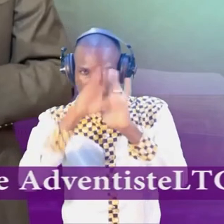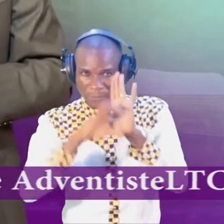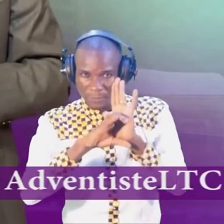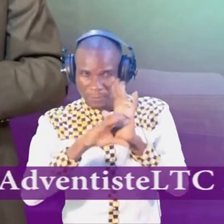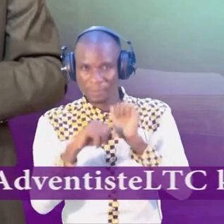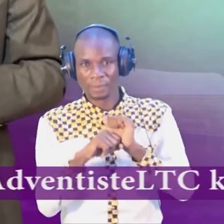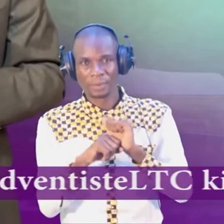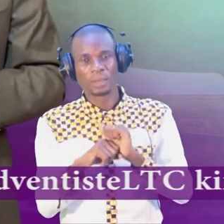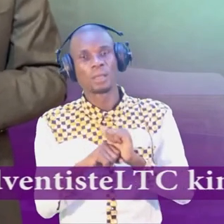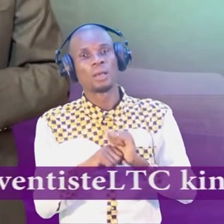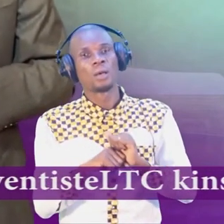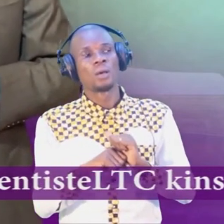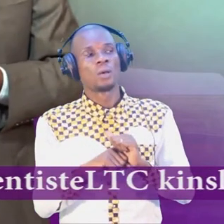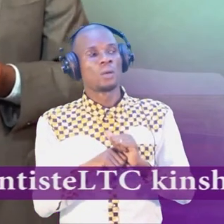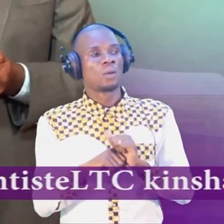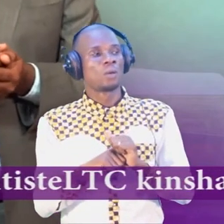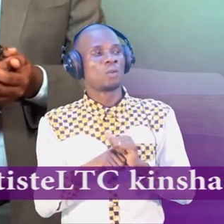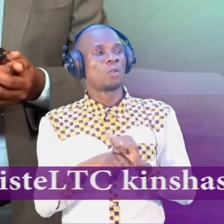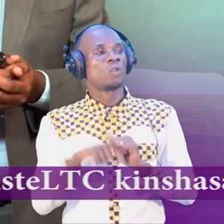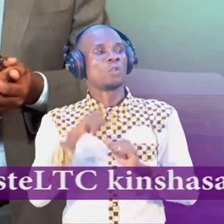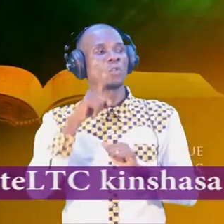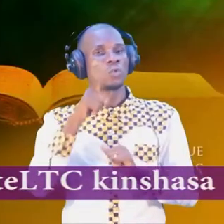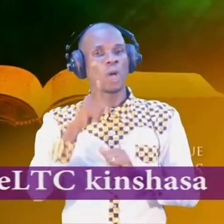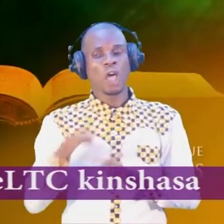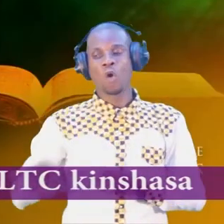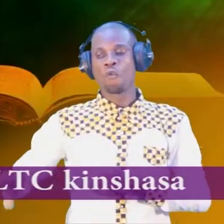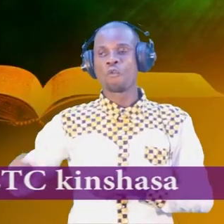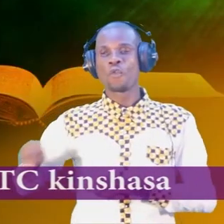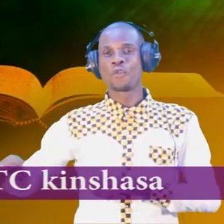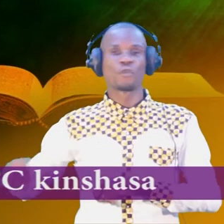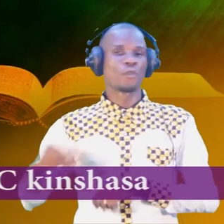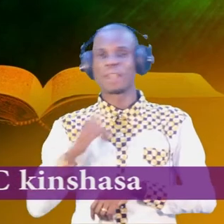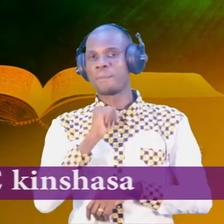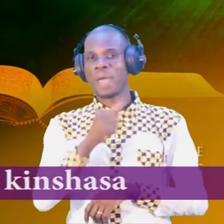yako. Hebu tuende katika amri ya nane.